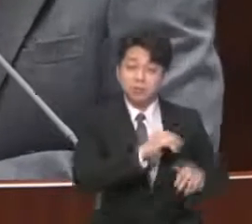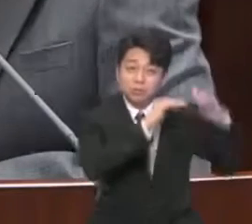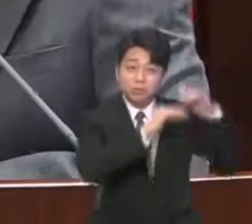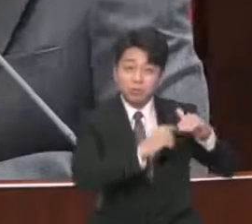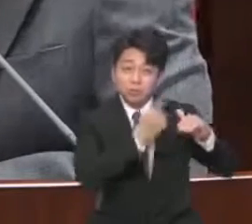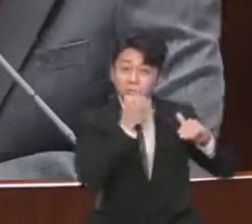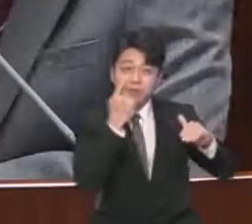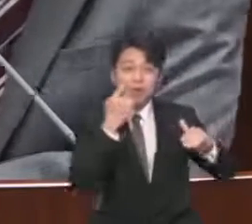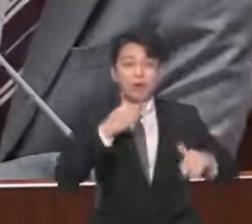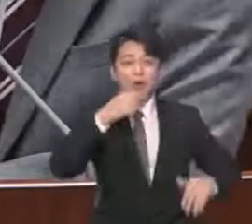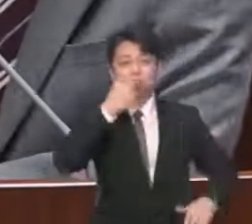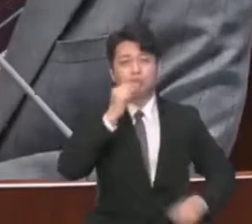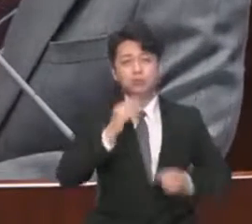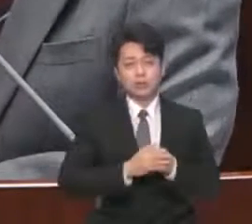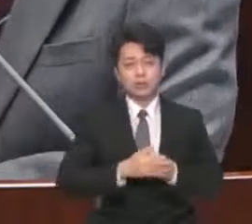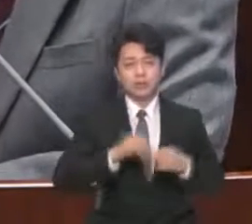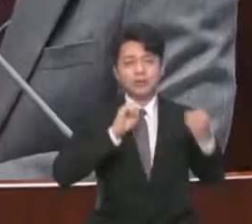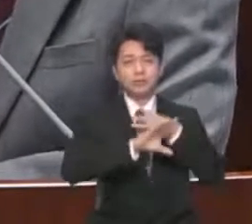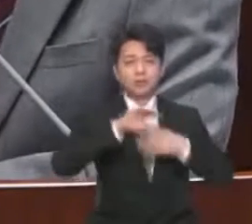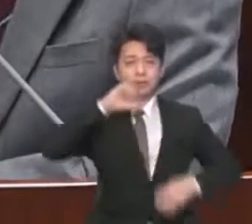있습니다. 방금 장관님 답변에서 확인됐듯이